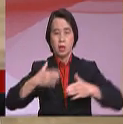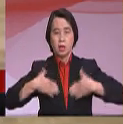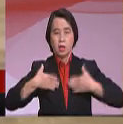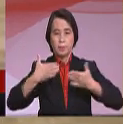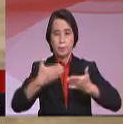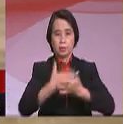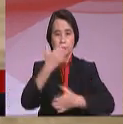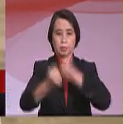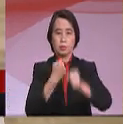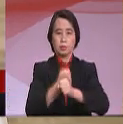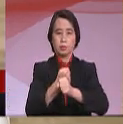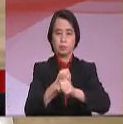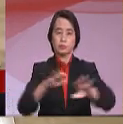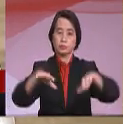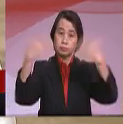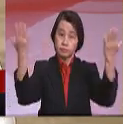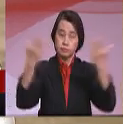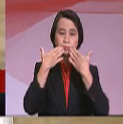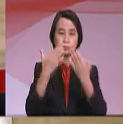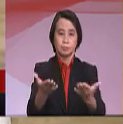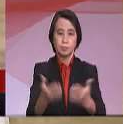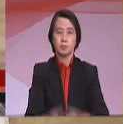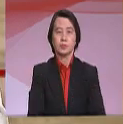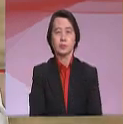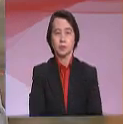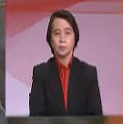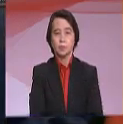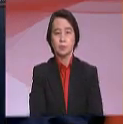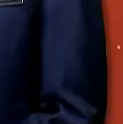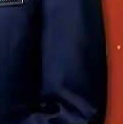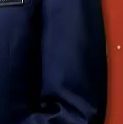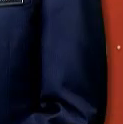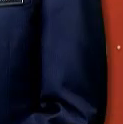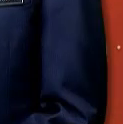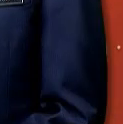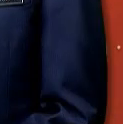Year. Sekian, terima kasih.